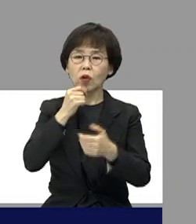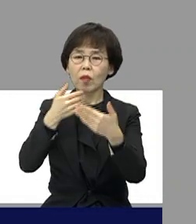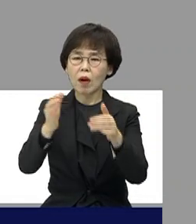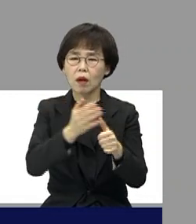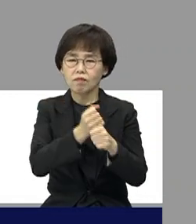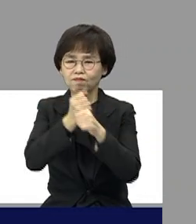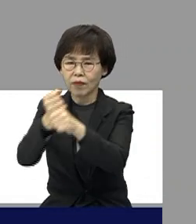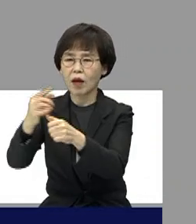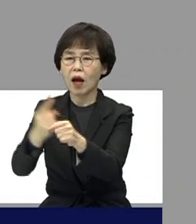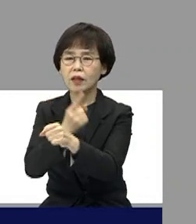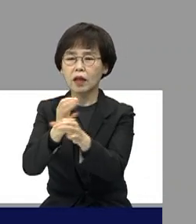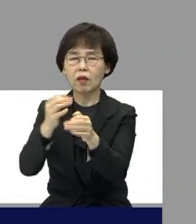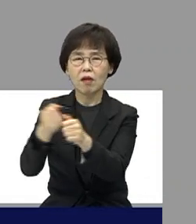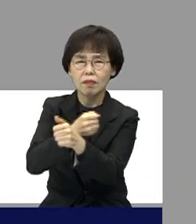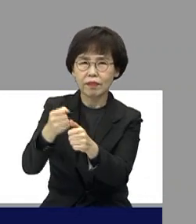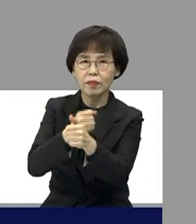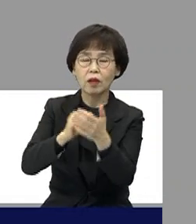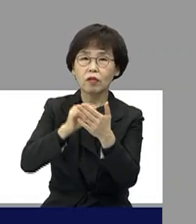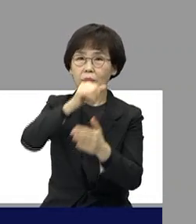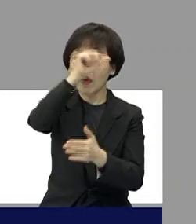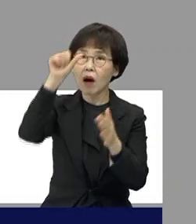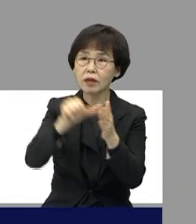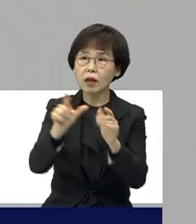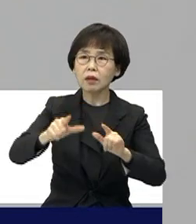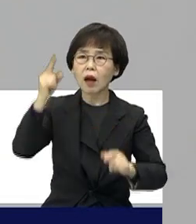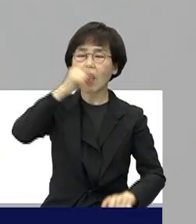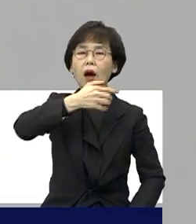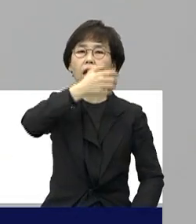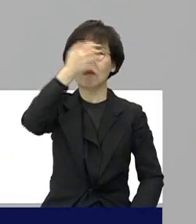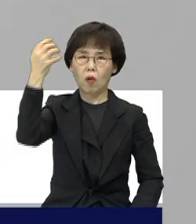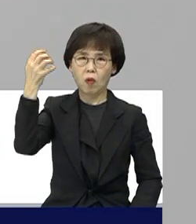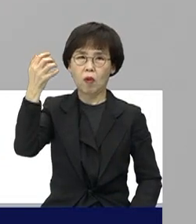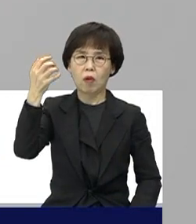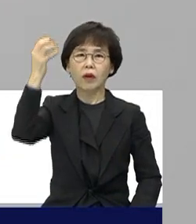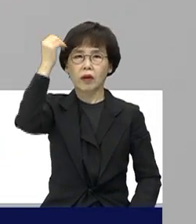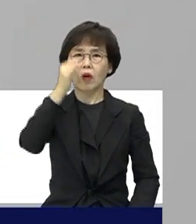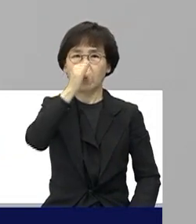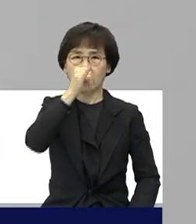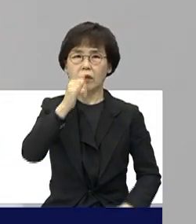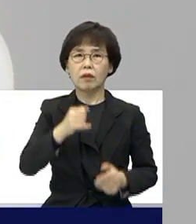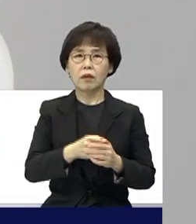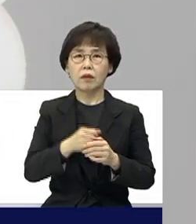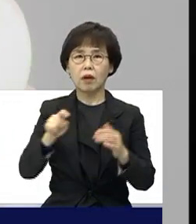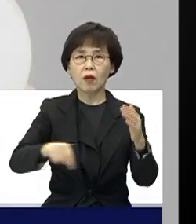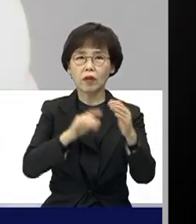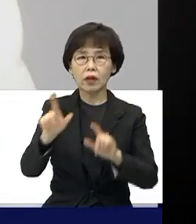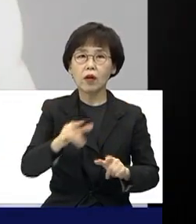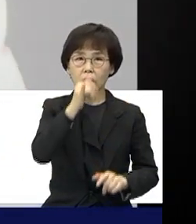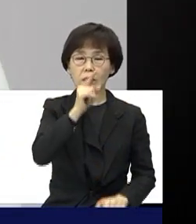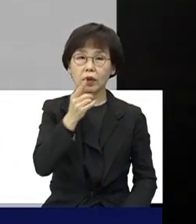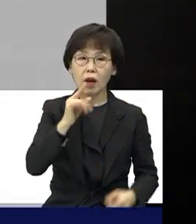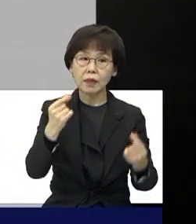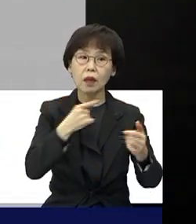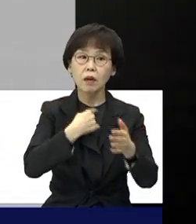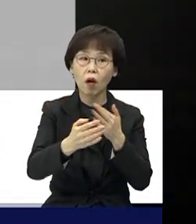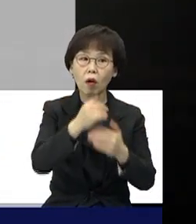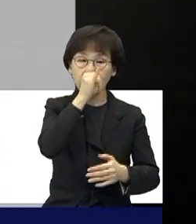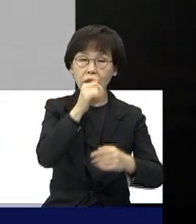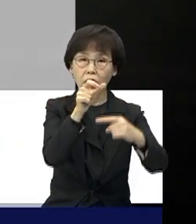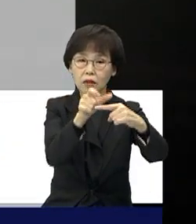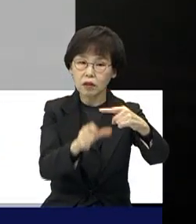끌려가 1시간 동안 맞은 뒤 평생 그날의 악몽에서 살고 있다고 호소했는데요. 비슷한 경험을 당했다는 글이